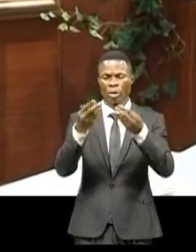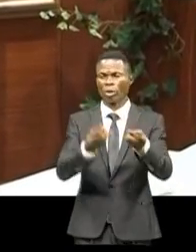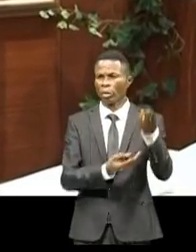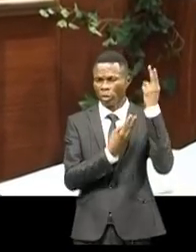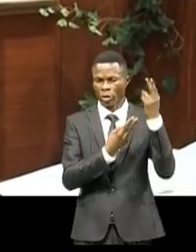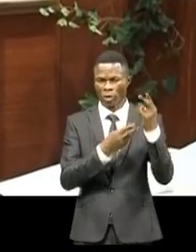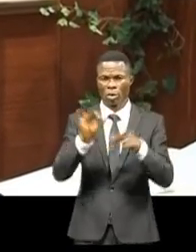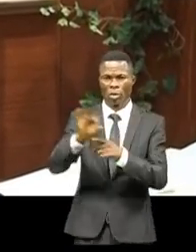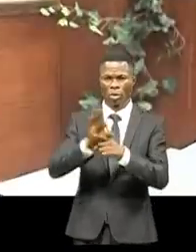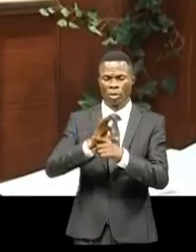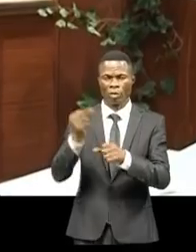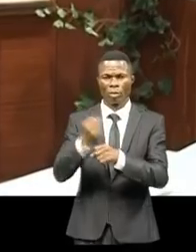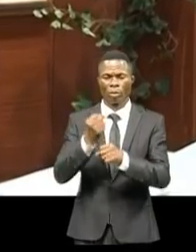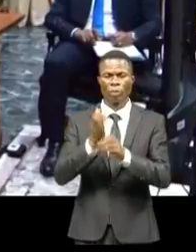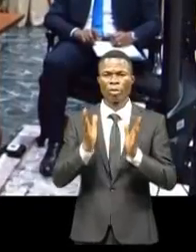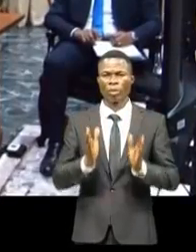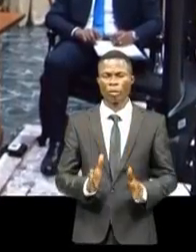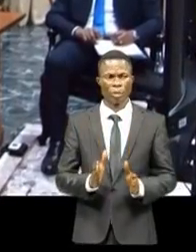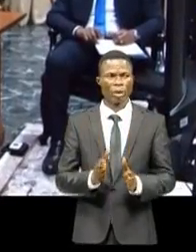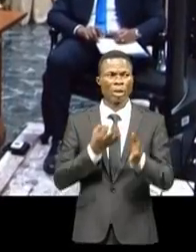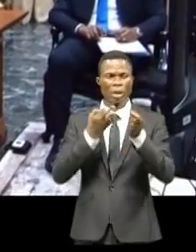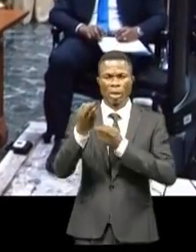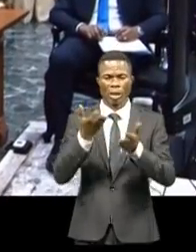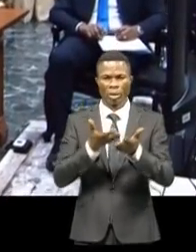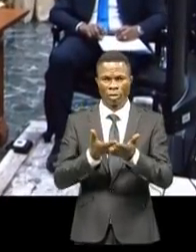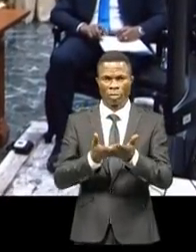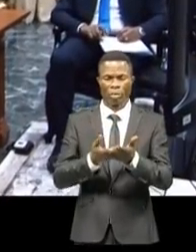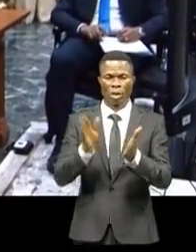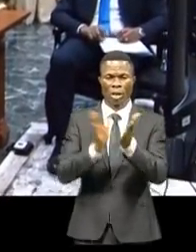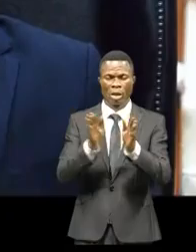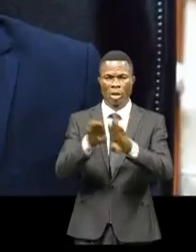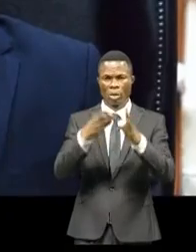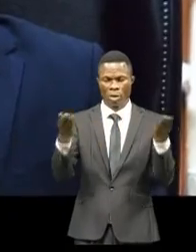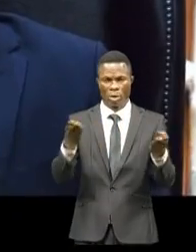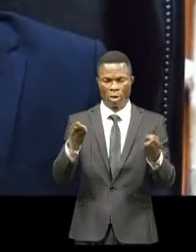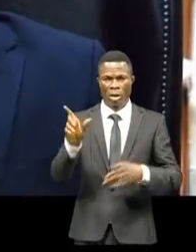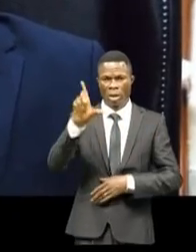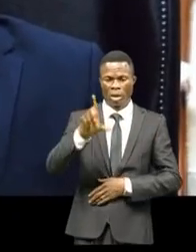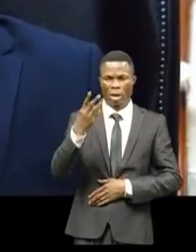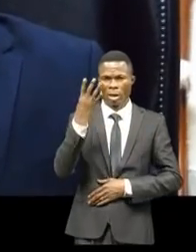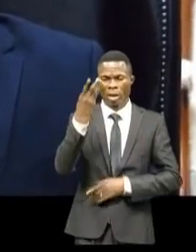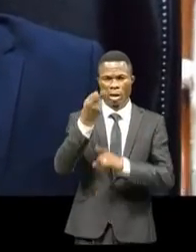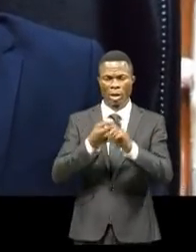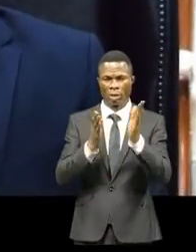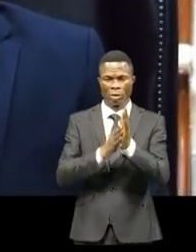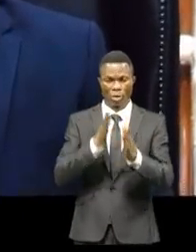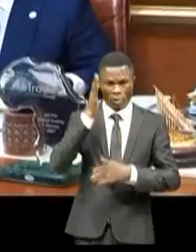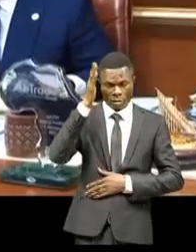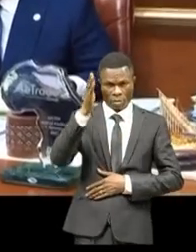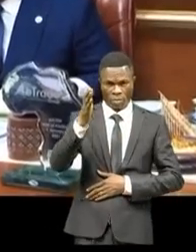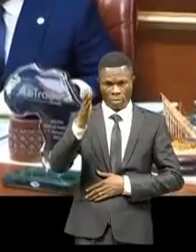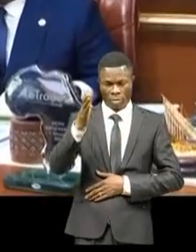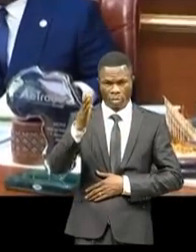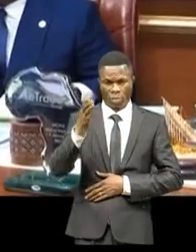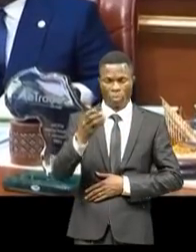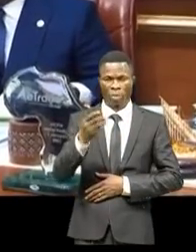de la formation professionnelle. Il a indiqué que pour la rentrée scolaire prévue le lundi 4 octobre prochain,